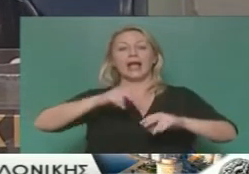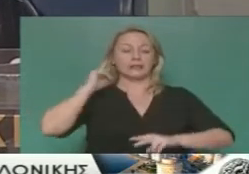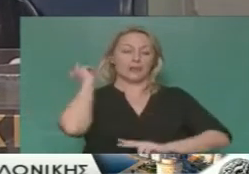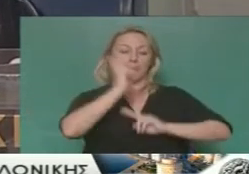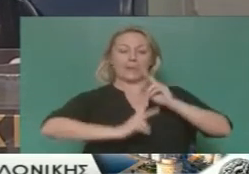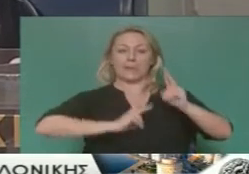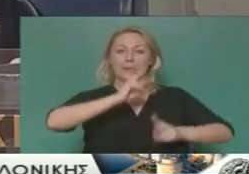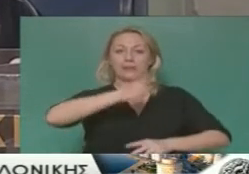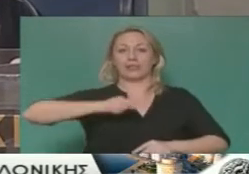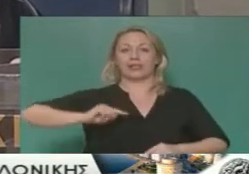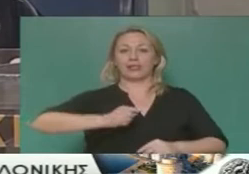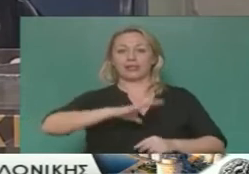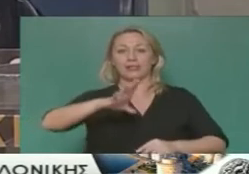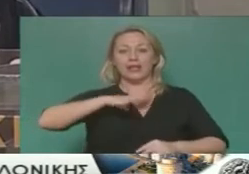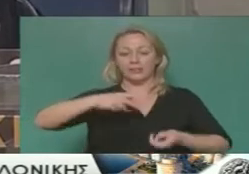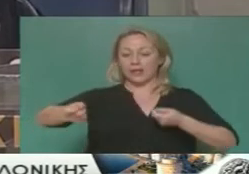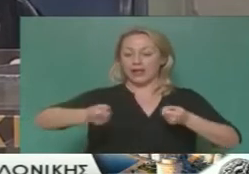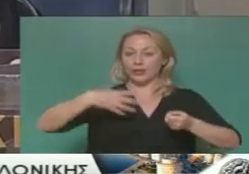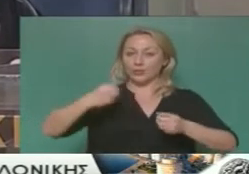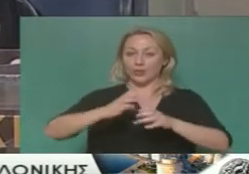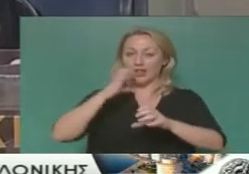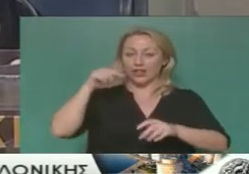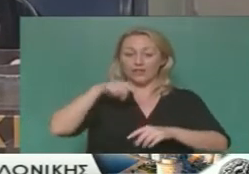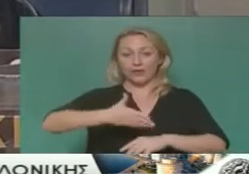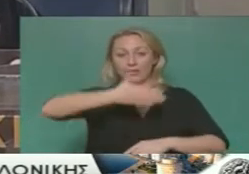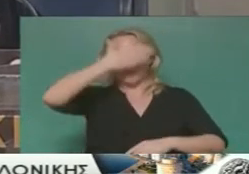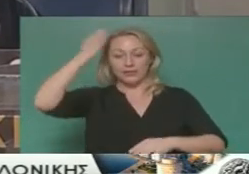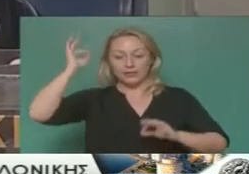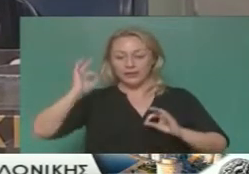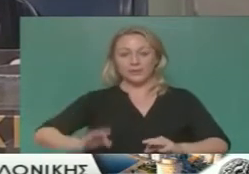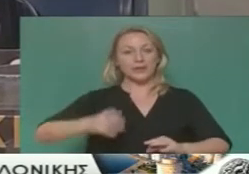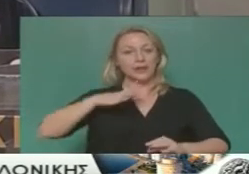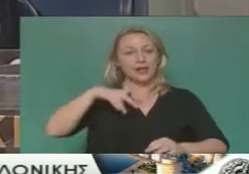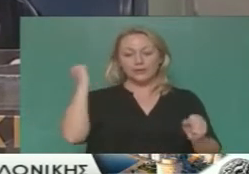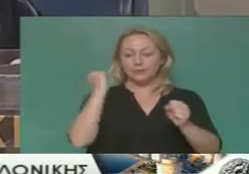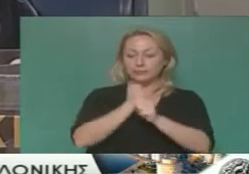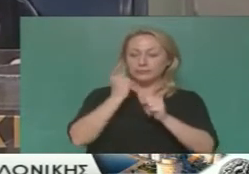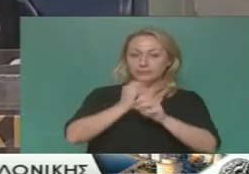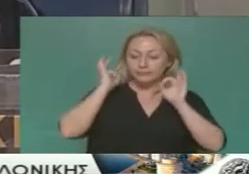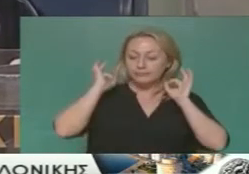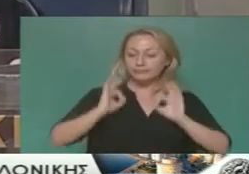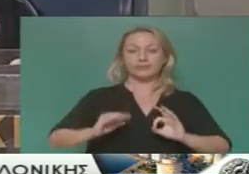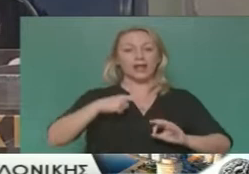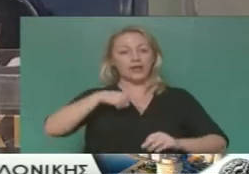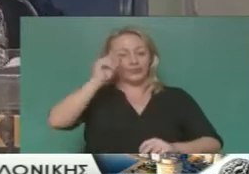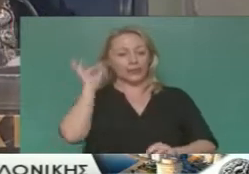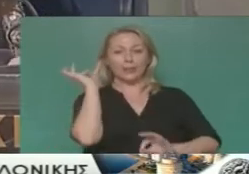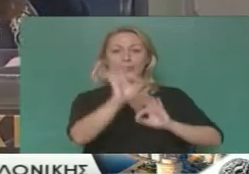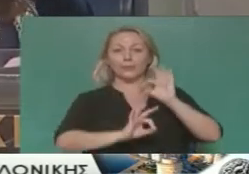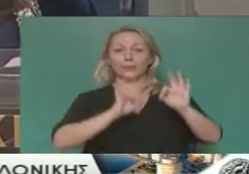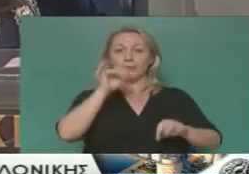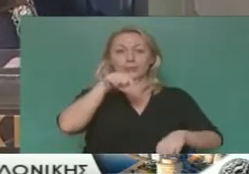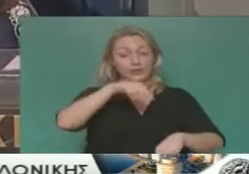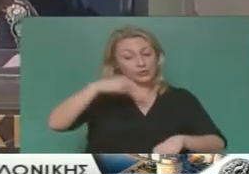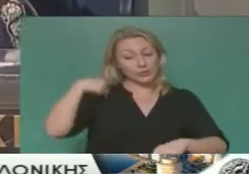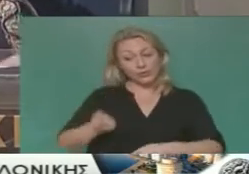κατασυκοφάντηση των λεωφοριούχων που θίγει την τιμή και την υπόλοιψη νοικοκύριδων, έντιμων, καλοπληρωτών στο